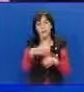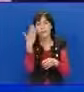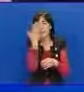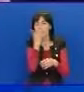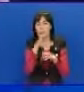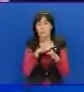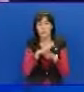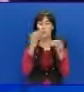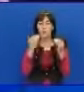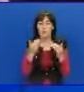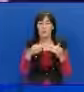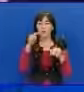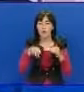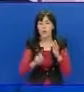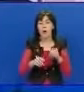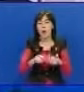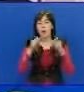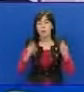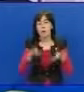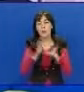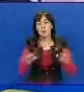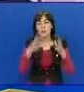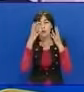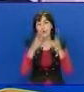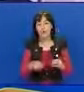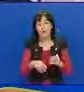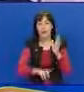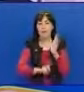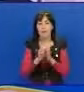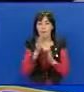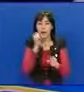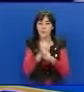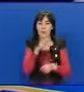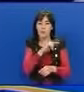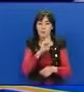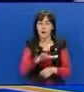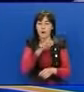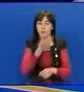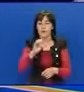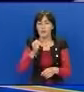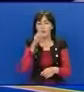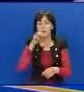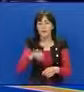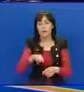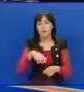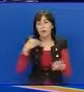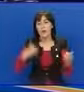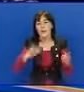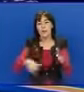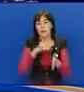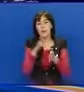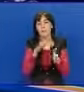түсіріліп жатыр. Туындының тұсаукесері тәуелсіздік күні өтеді. Осылай деп атқарылған жұмыстар жайын бір шолып өткен Асылхан Темірхан Тараз қаласында өтетін